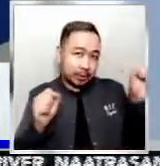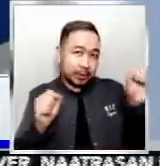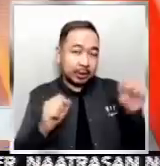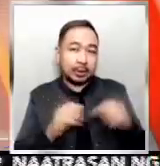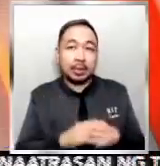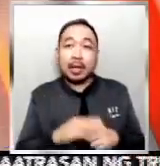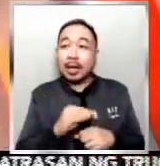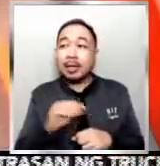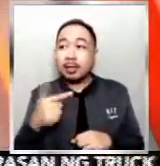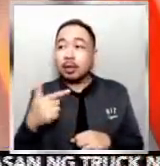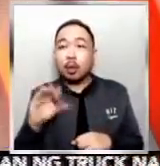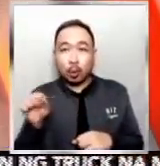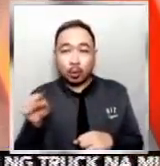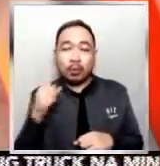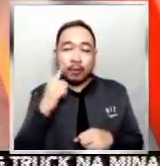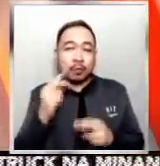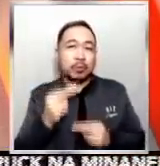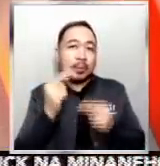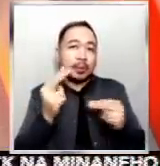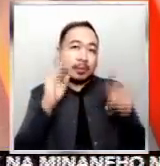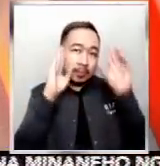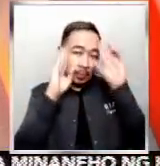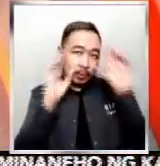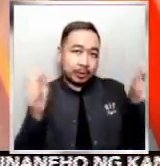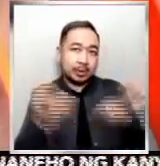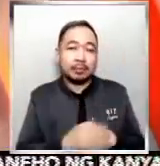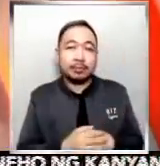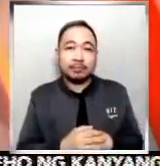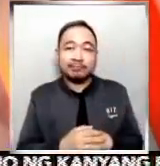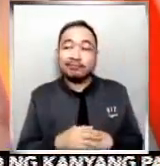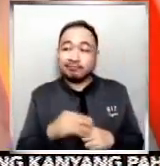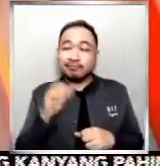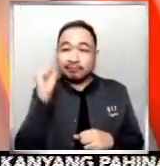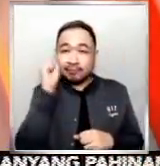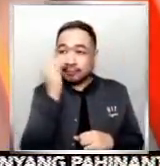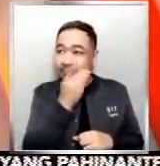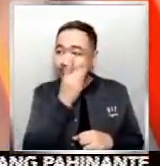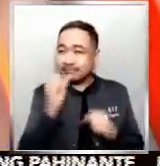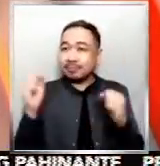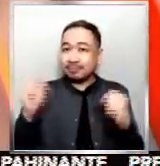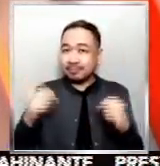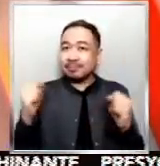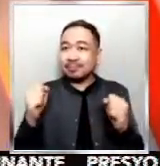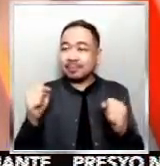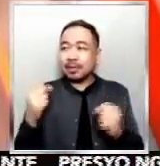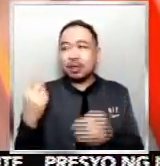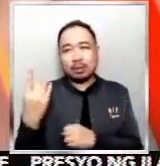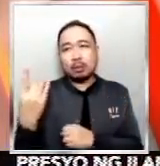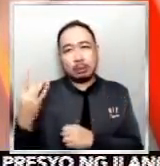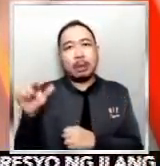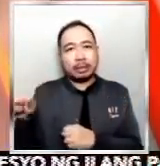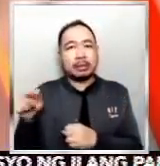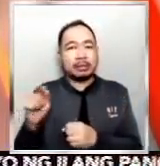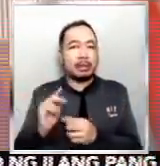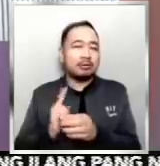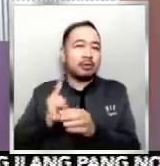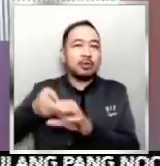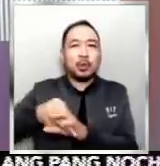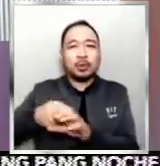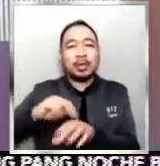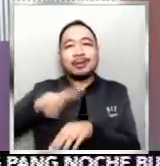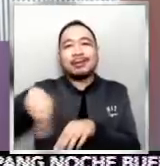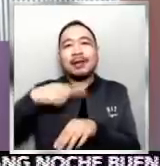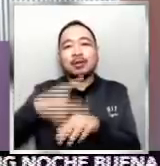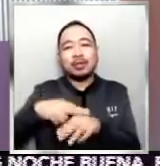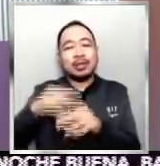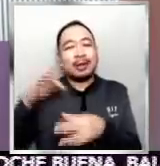Bongo. Sabi ni Mayor Sara, may kasunduan sila ng kanyang ama na isa lamang ang tatakbo sa national position sa 2022. First of